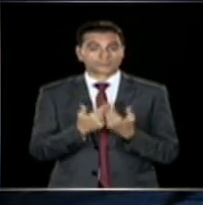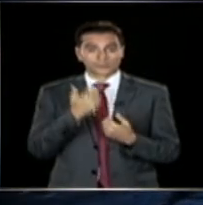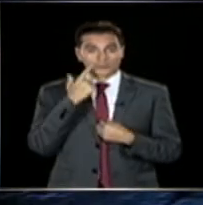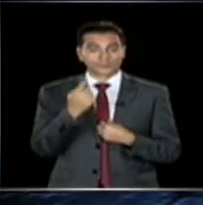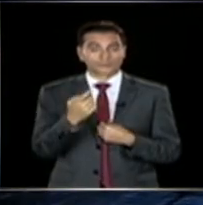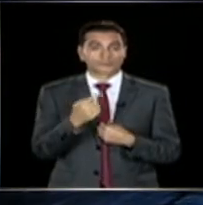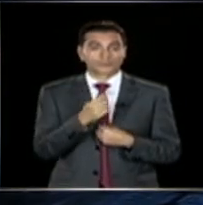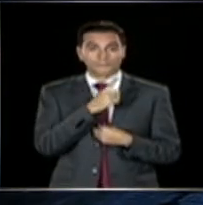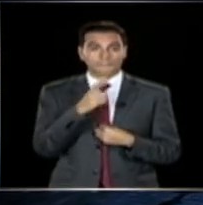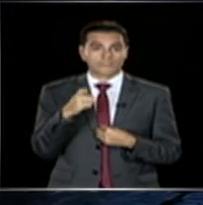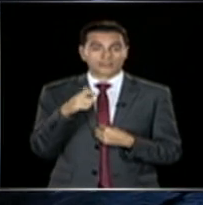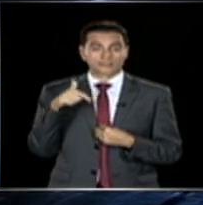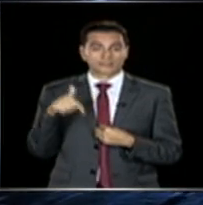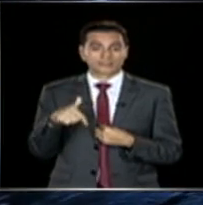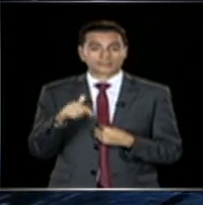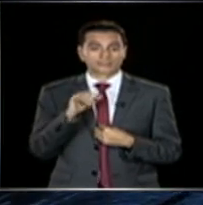حل المسألة الآتية: